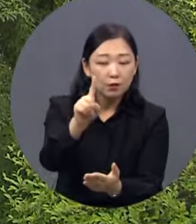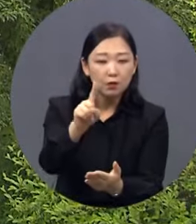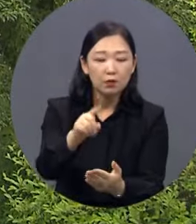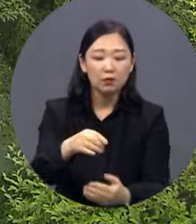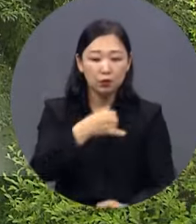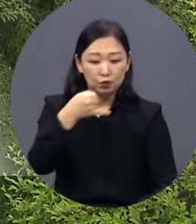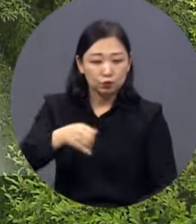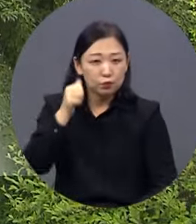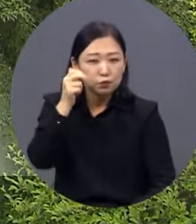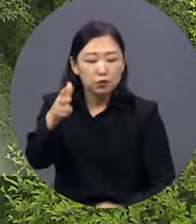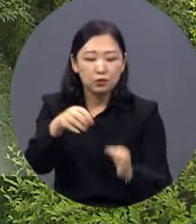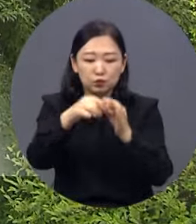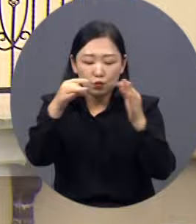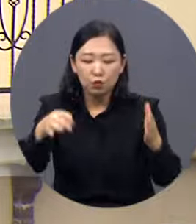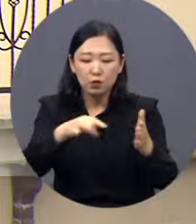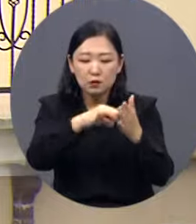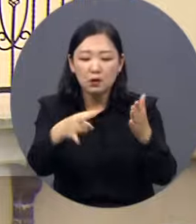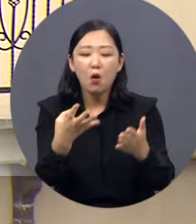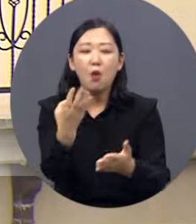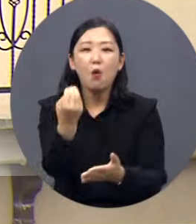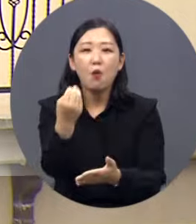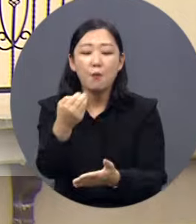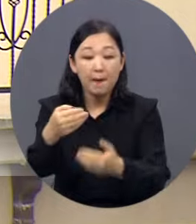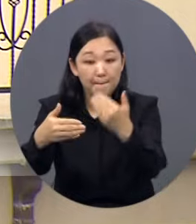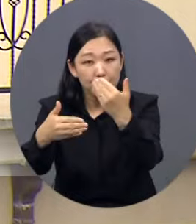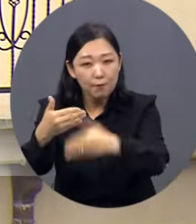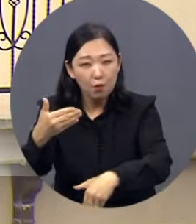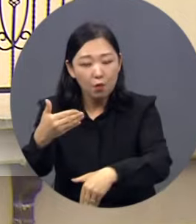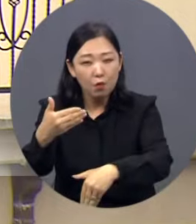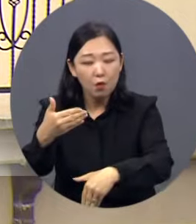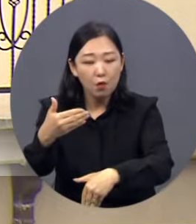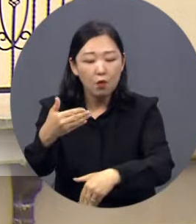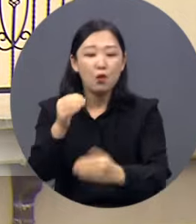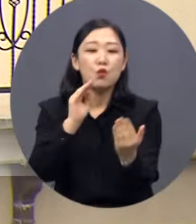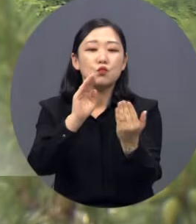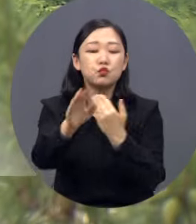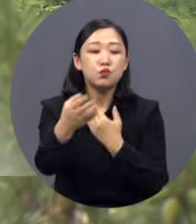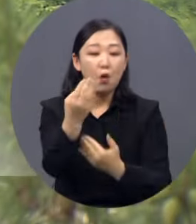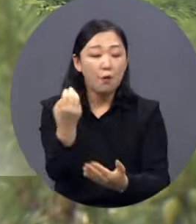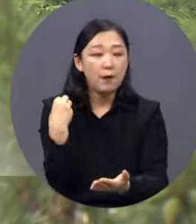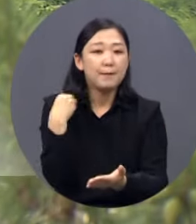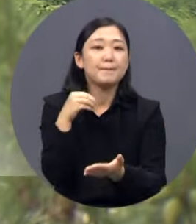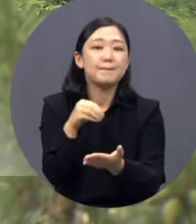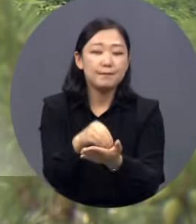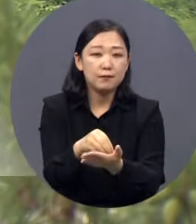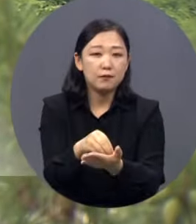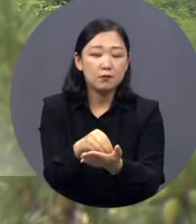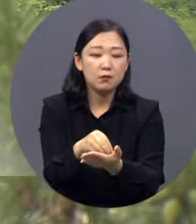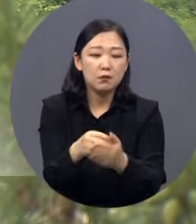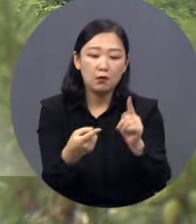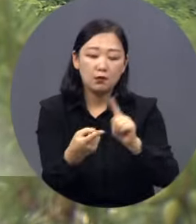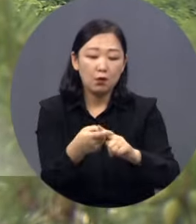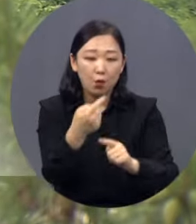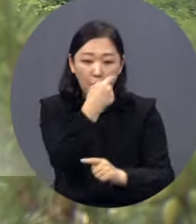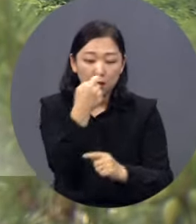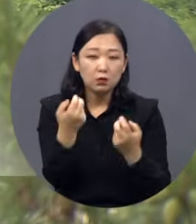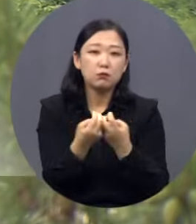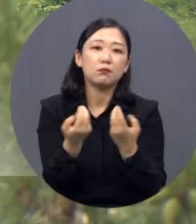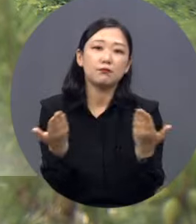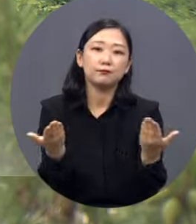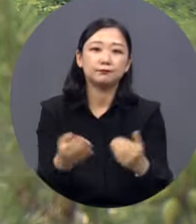신원이 그을 얼마나 감면받고 이후에 얼마나 돌려 줬는지 확인할 수